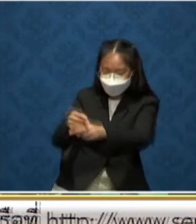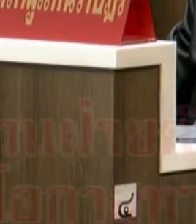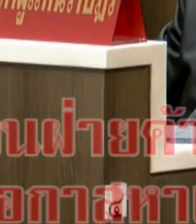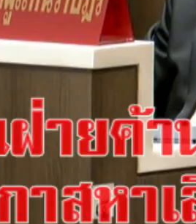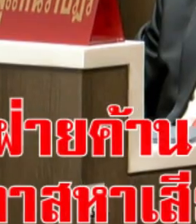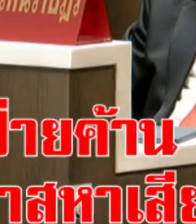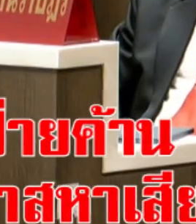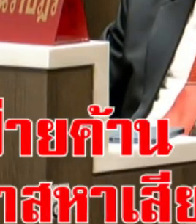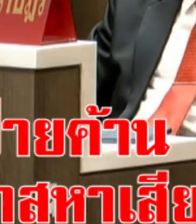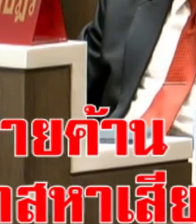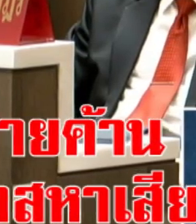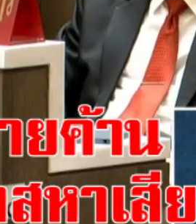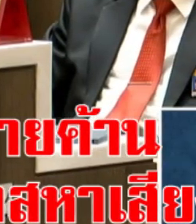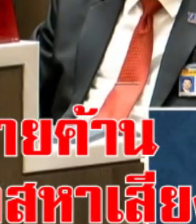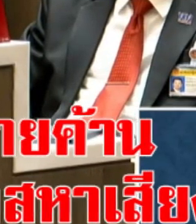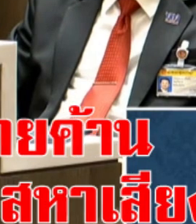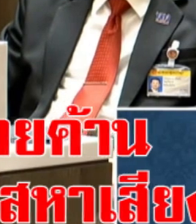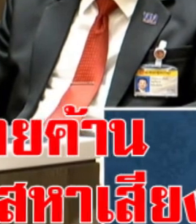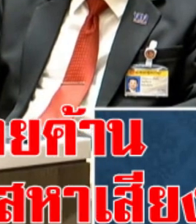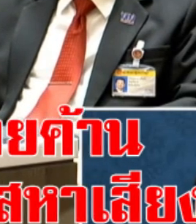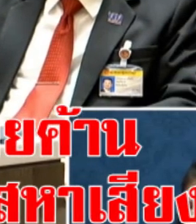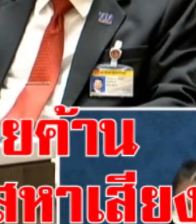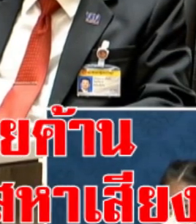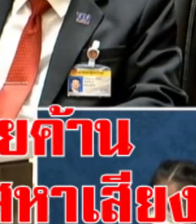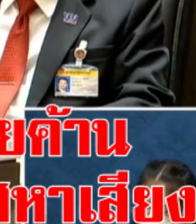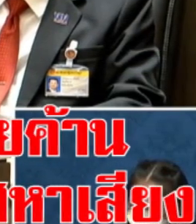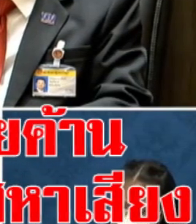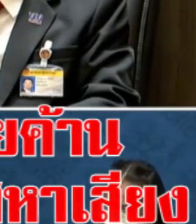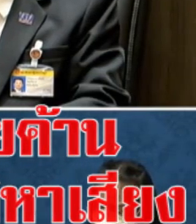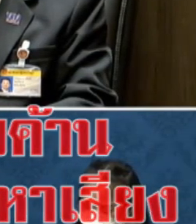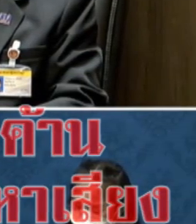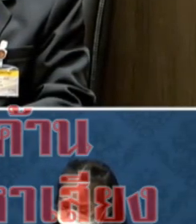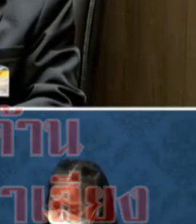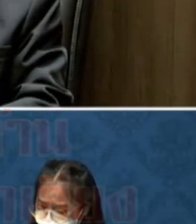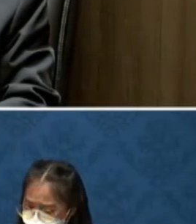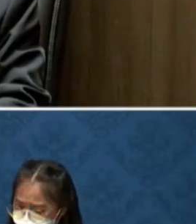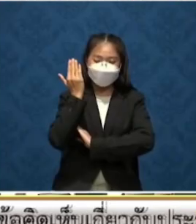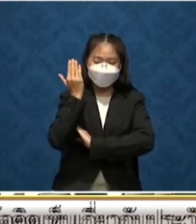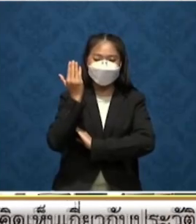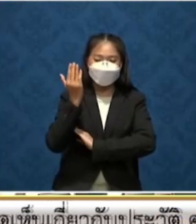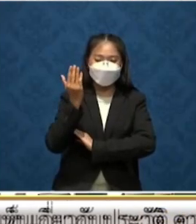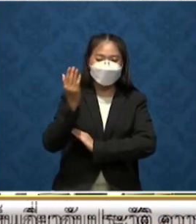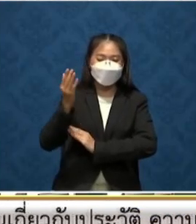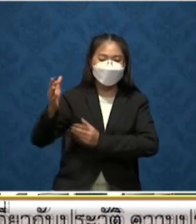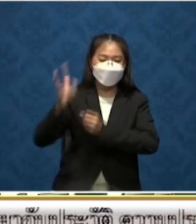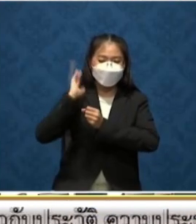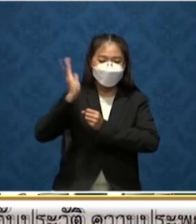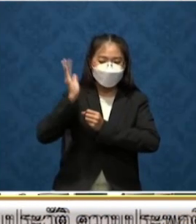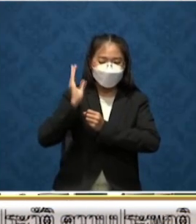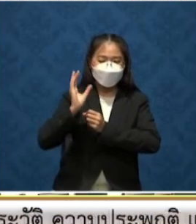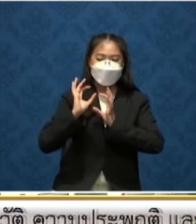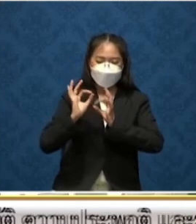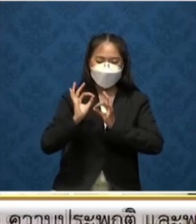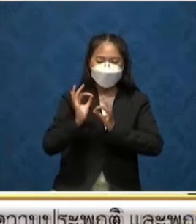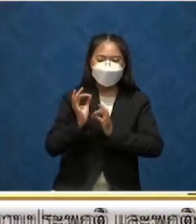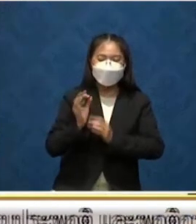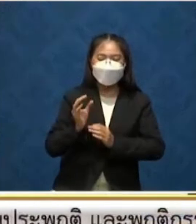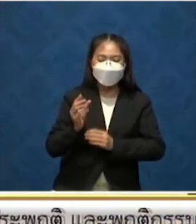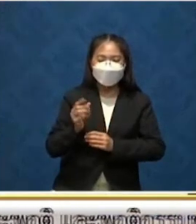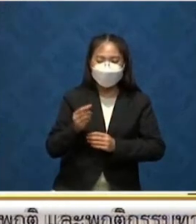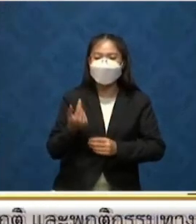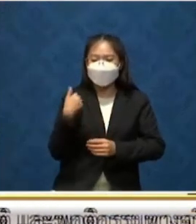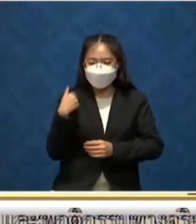ซึ่งทันทีที่ชุดทำงานเดินทางกลับจากการขอข้อมูลคุณดิวพลตำรวจโทวรวัฒน์วัฒนครบัญชาผู้บัญชา